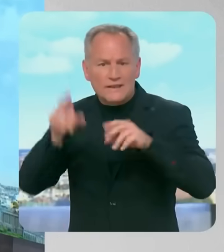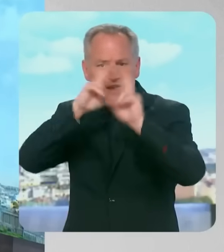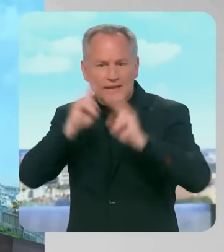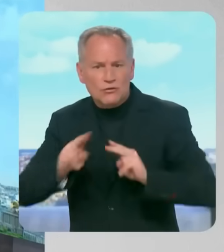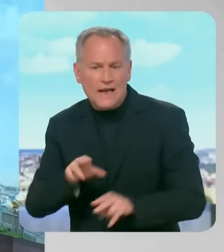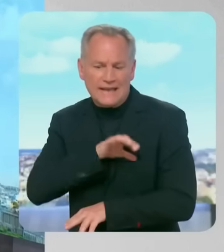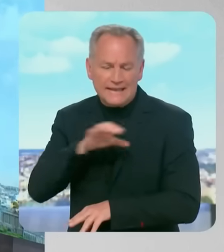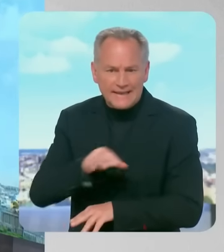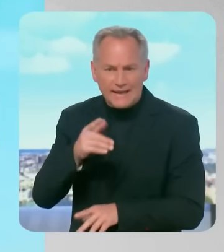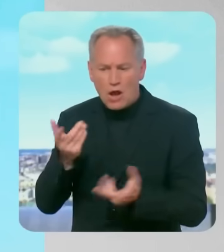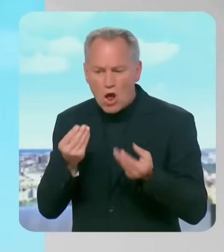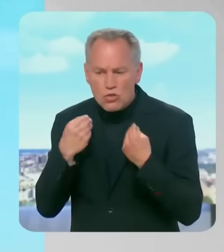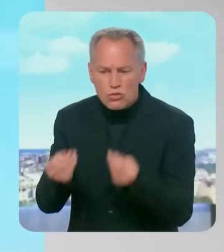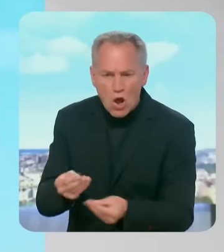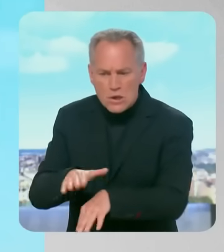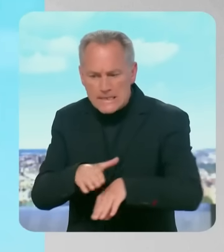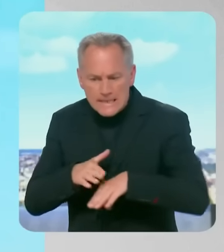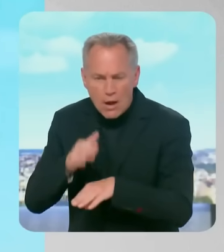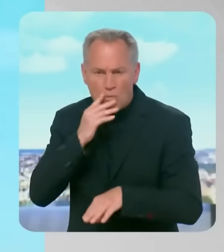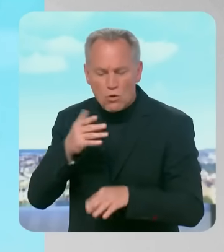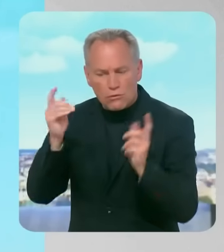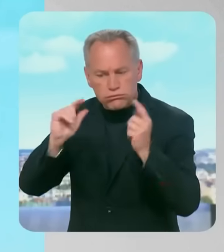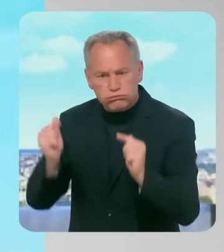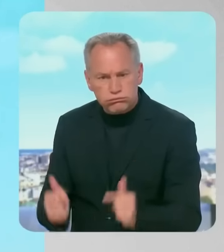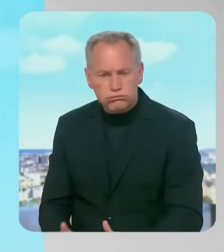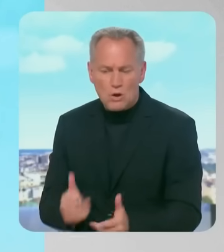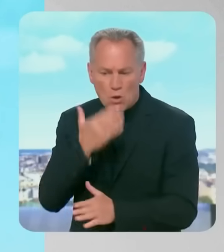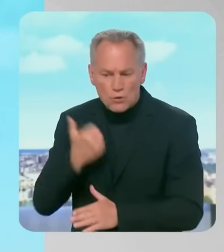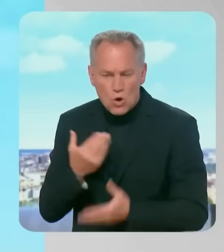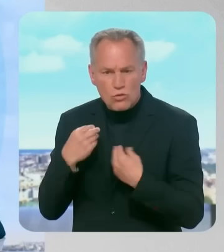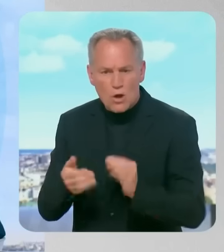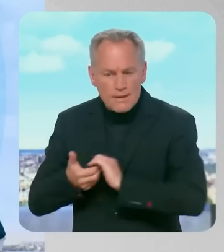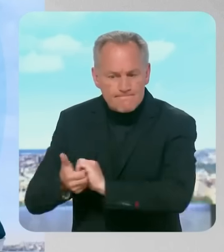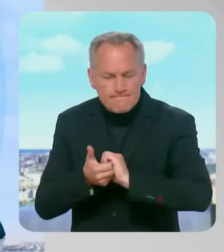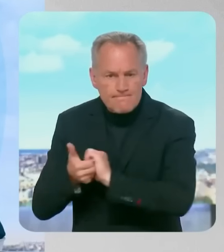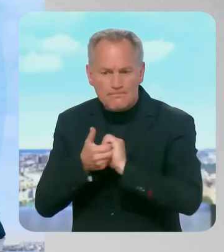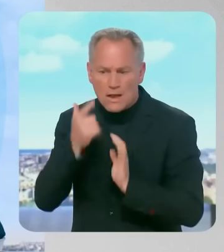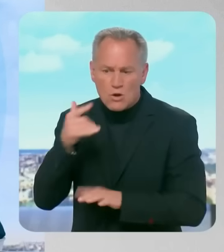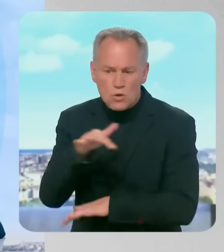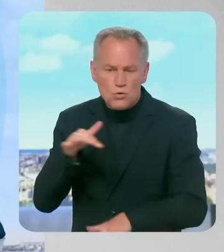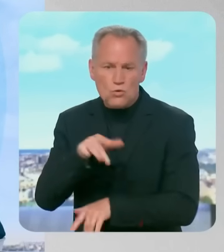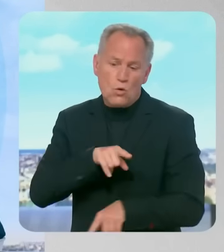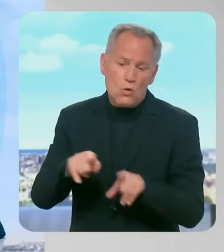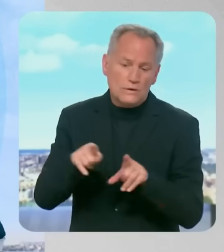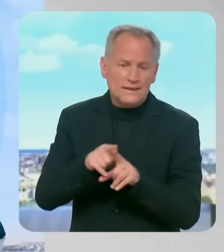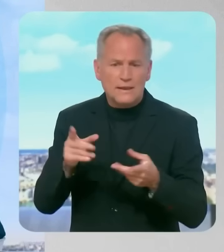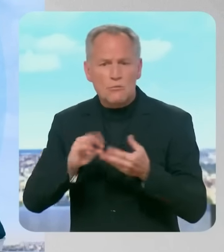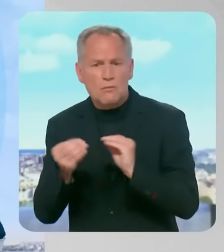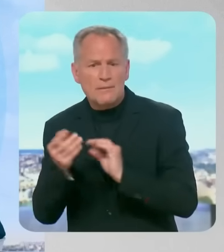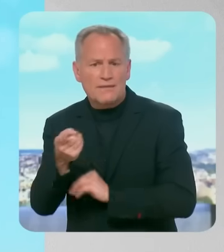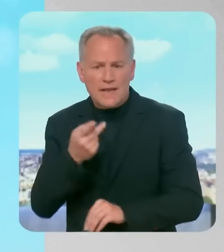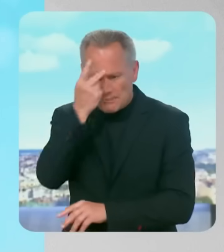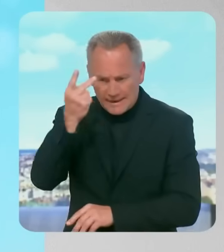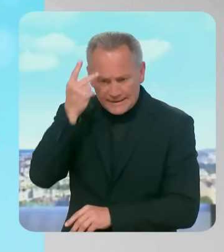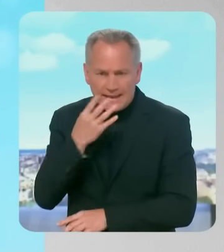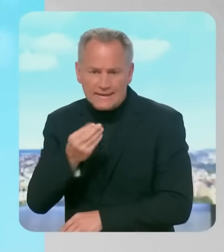désescalade, œuvrent à trouver une issue pacifique dans la région et puis œuvrent aussi à résoudre le conflit israélo-palestinien qui est une